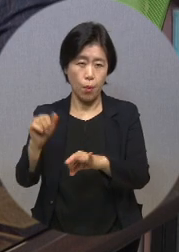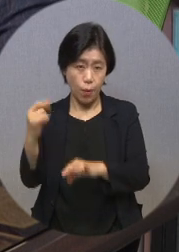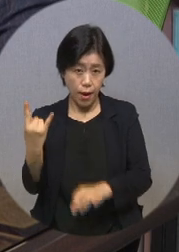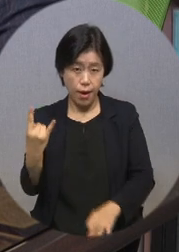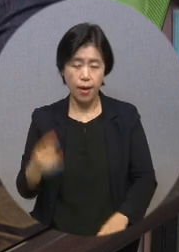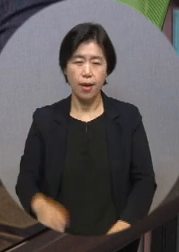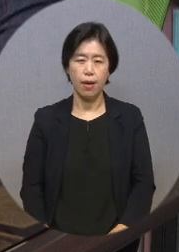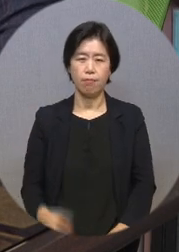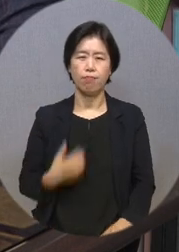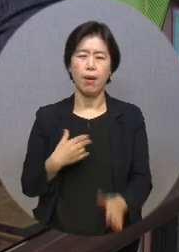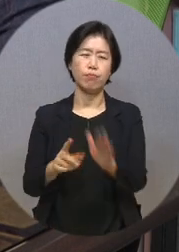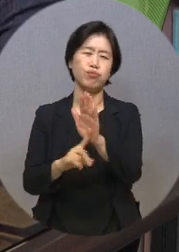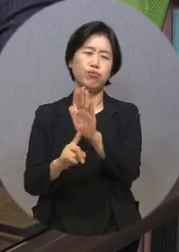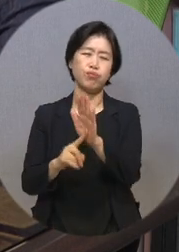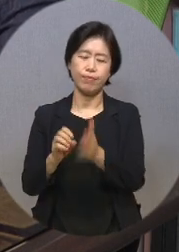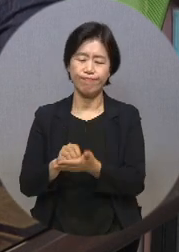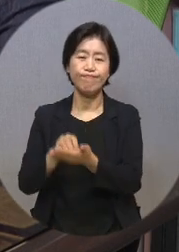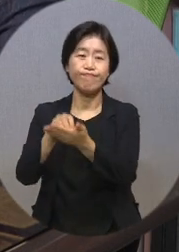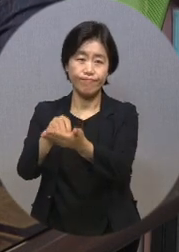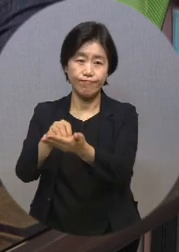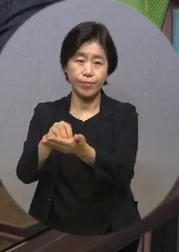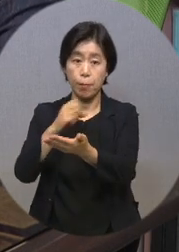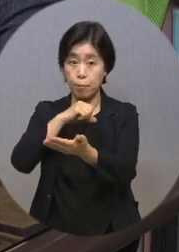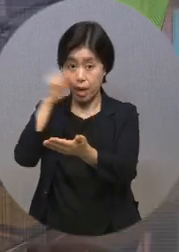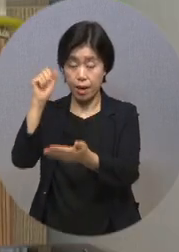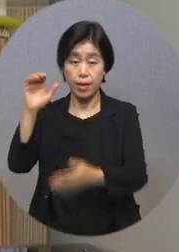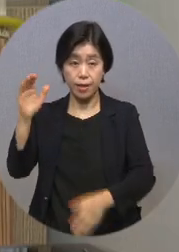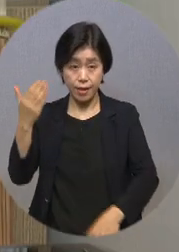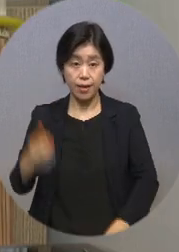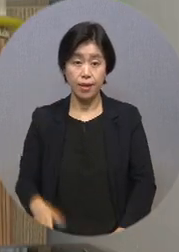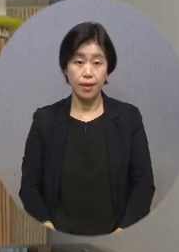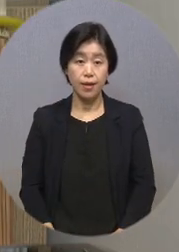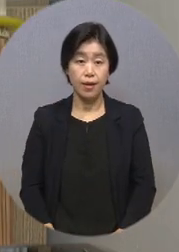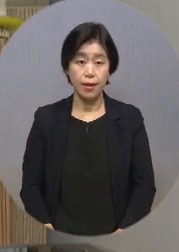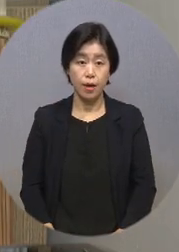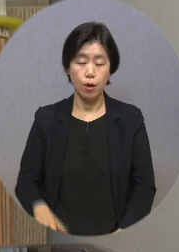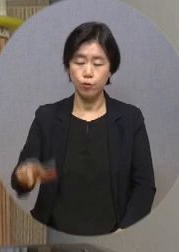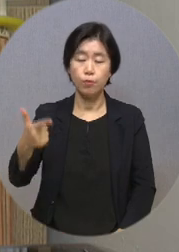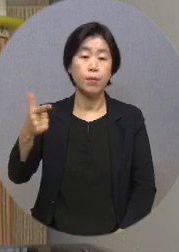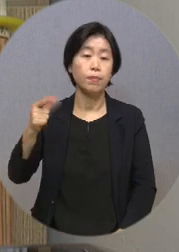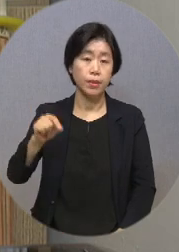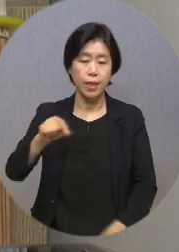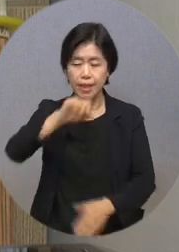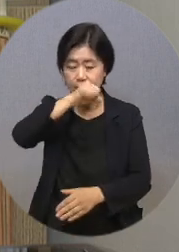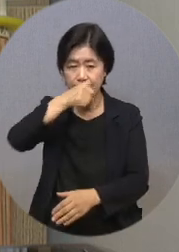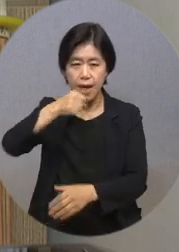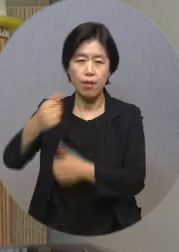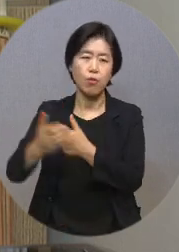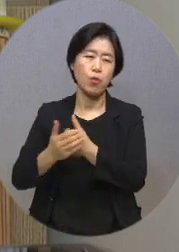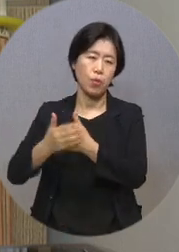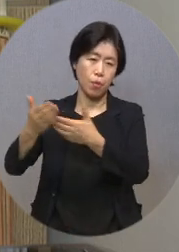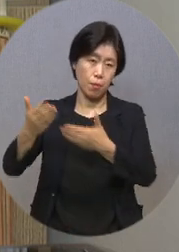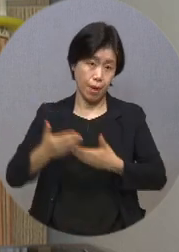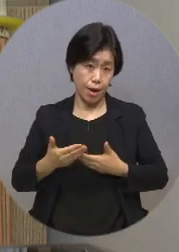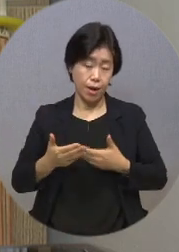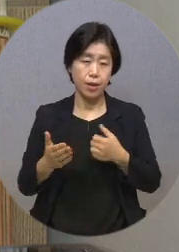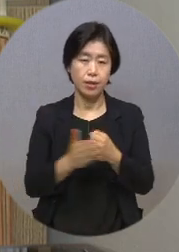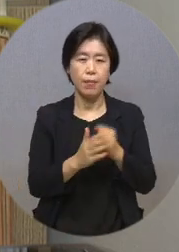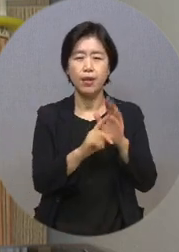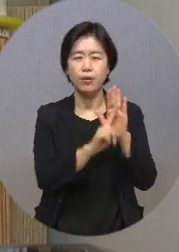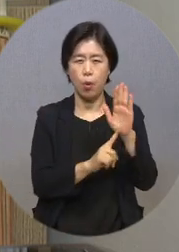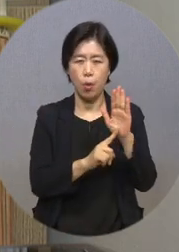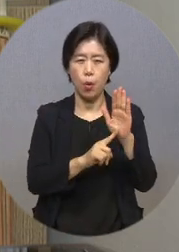공모 사업으로 응모를 해서 거기에 채택이 돼서 600만 원을 예산 지원 받아가지고 작지만 저온